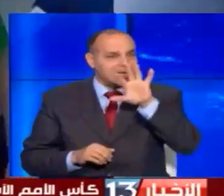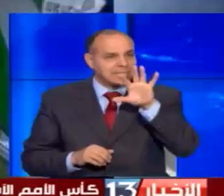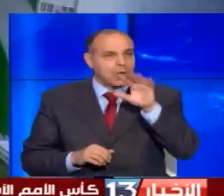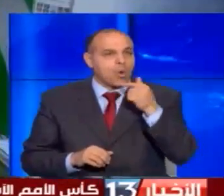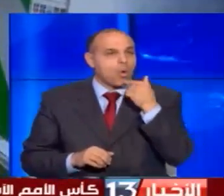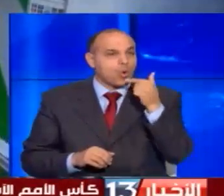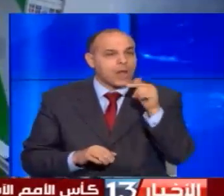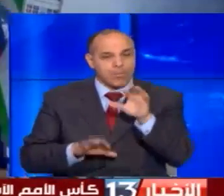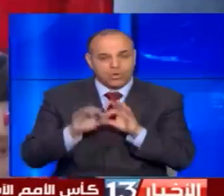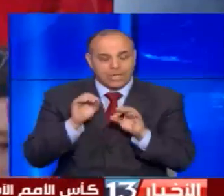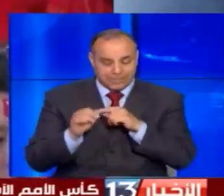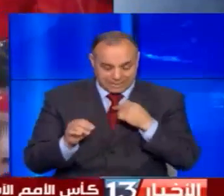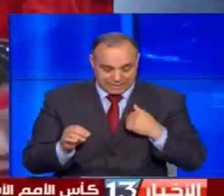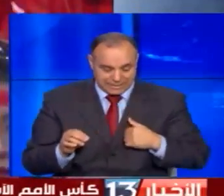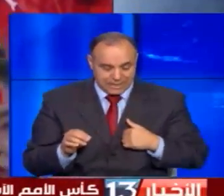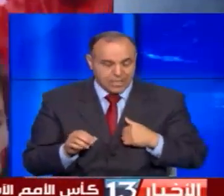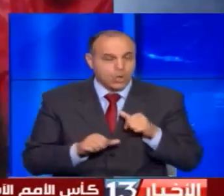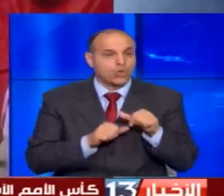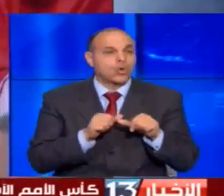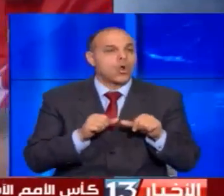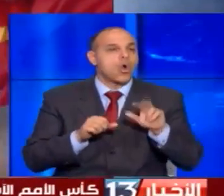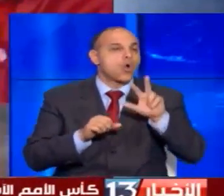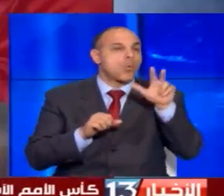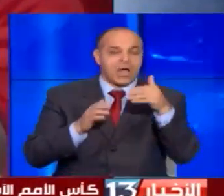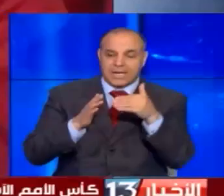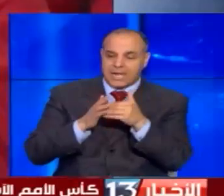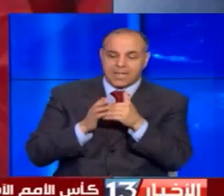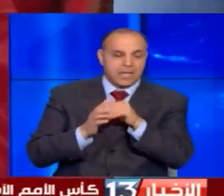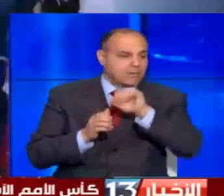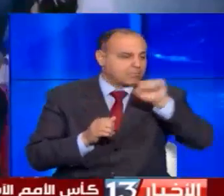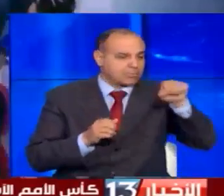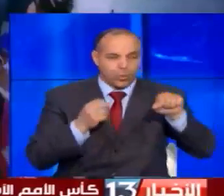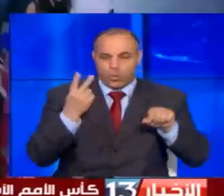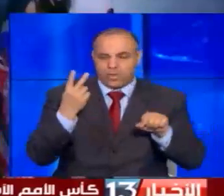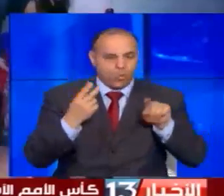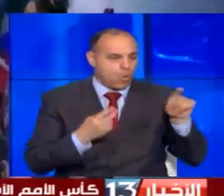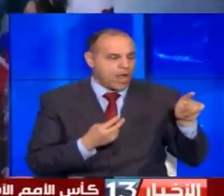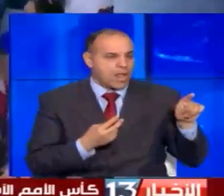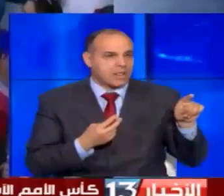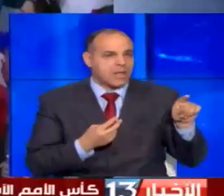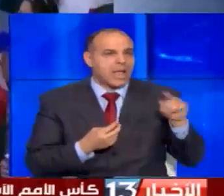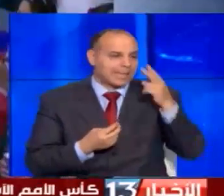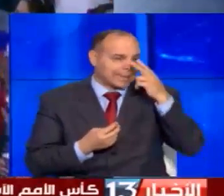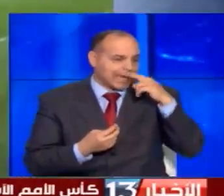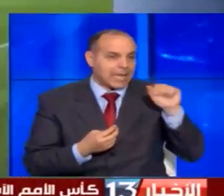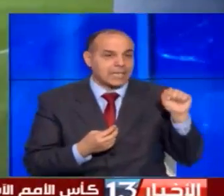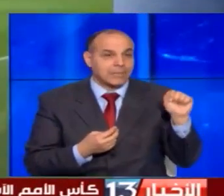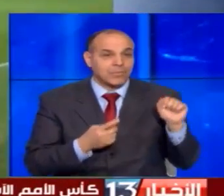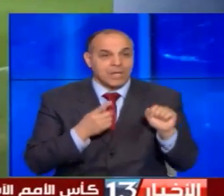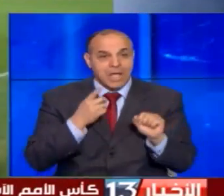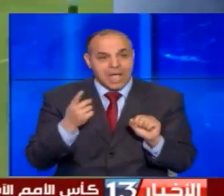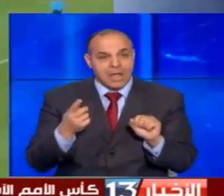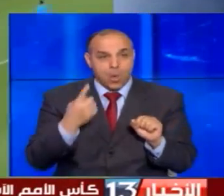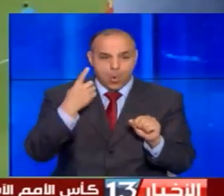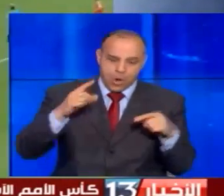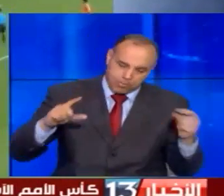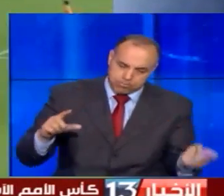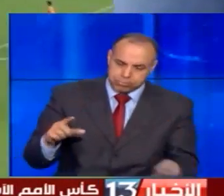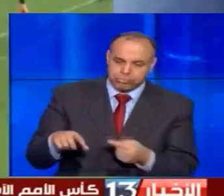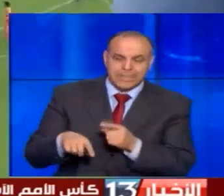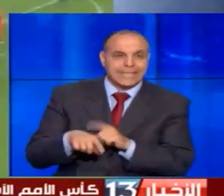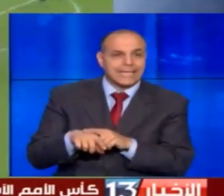تأهل المنتخب الصيني إلى الدور ربع النهائي بعد الفوز بهدفين لهدف على نظيره التايلاندي الذي كان البادئ بالتسجيل منذ